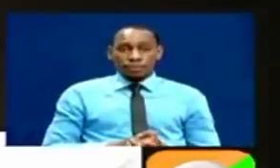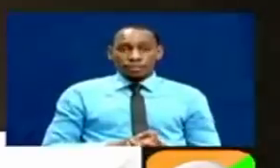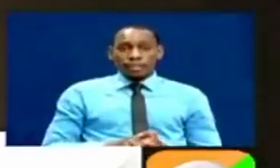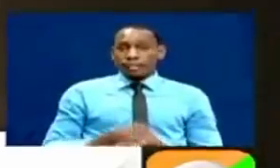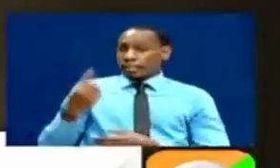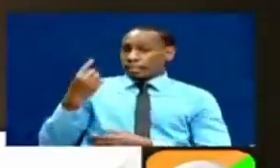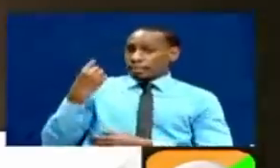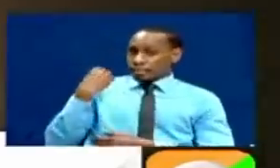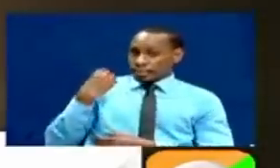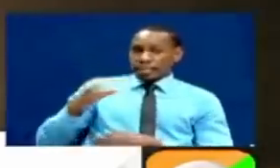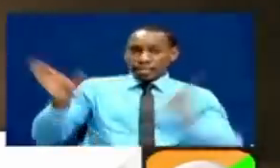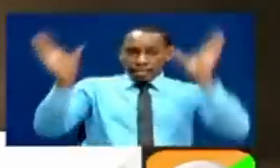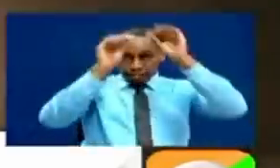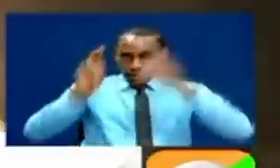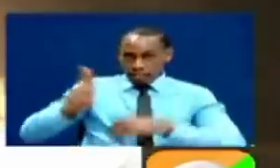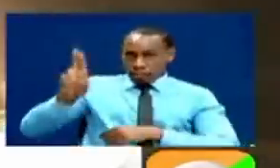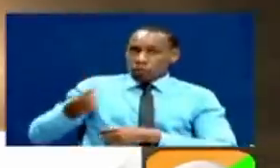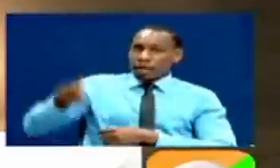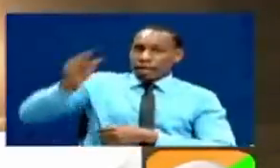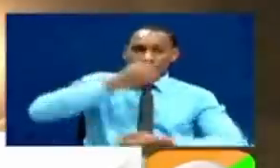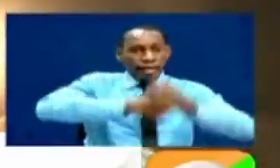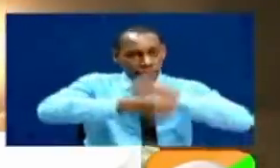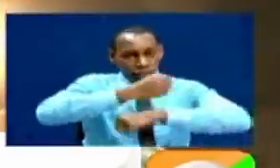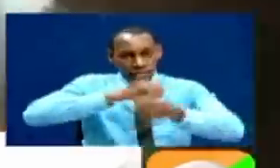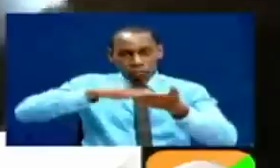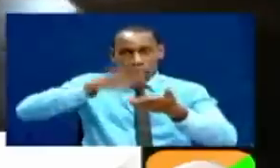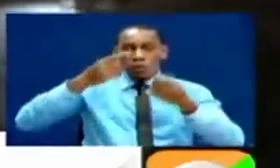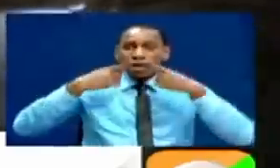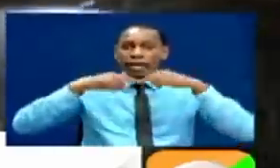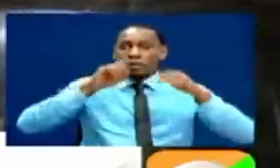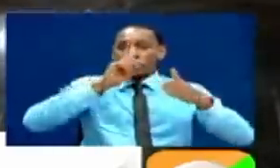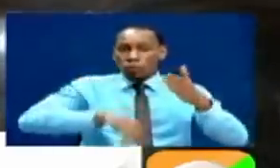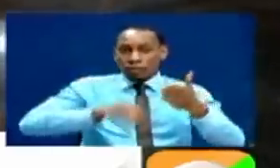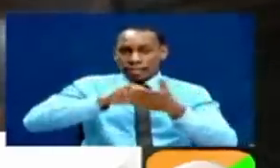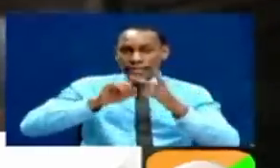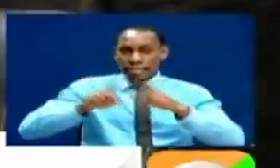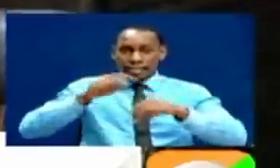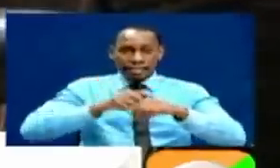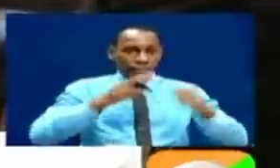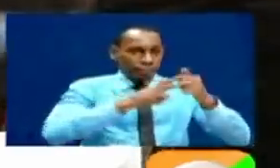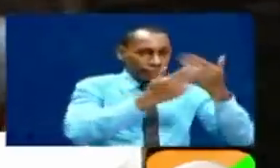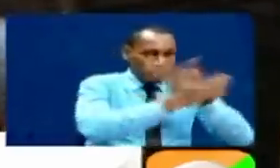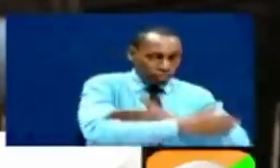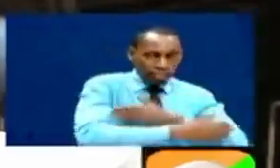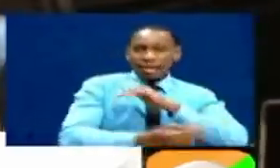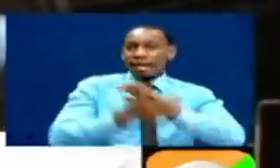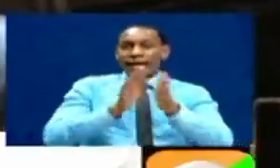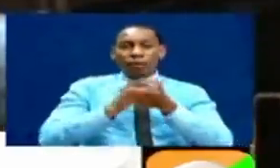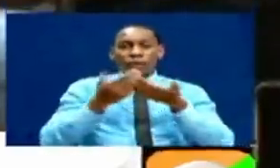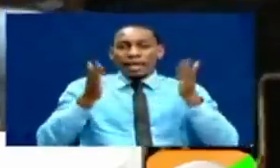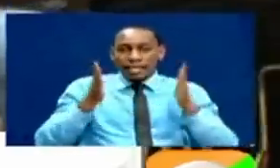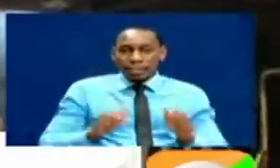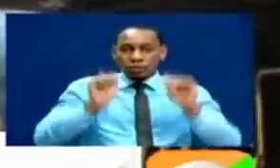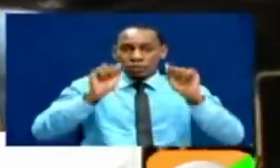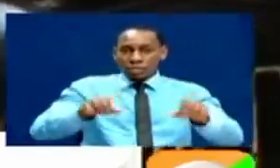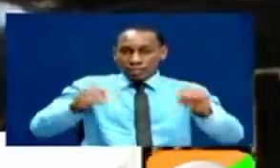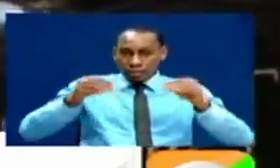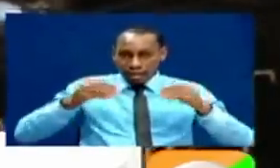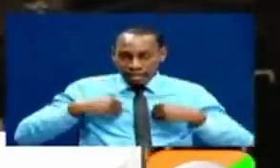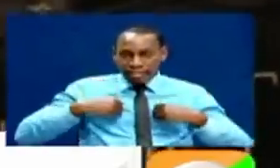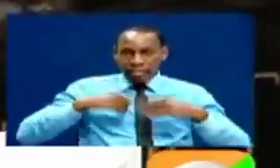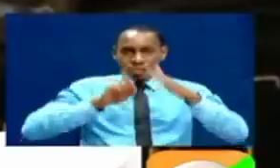Hiyo jana Rais Uhuru Kenyatta aliongeza mengine na kutangaza kwamba kuanzia saa moja usiku hakuna yeyote atakayeruhusiwa